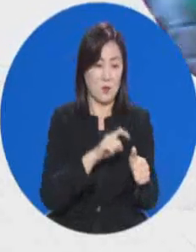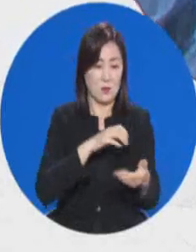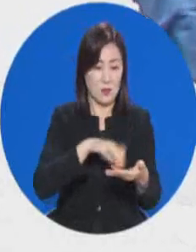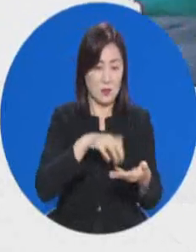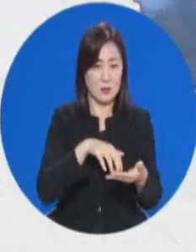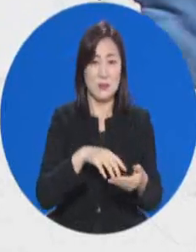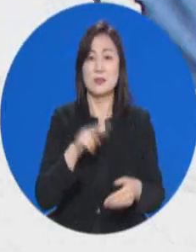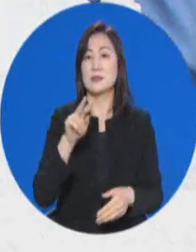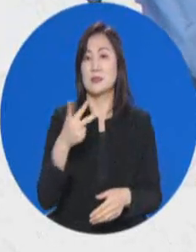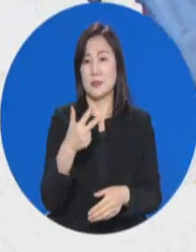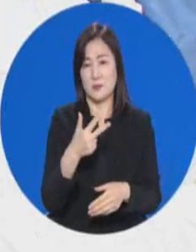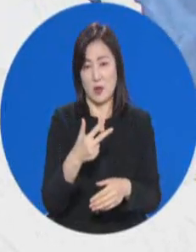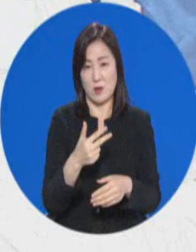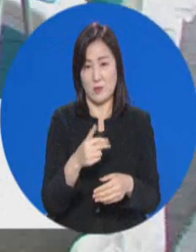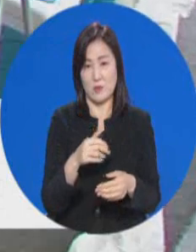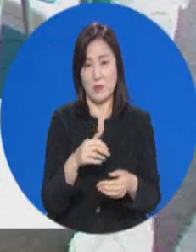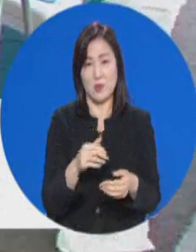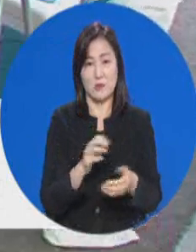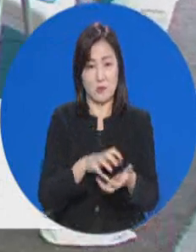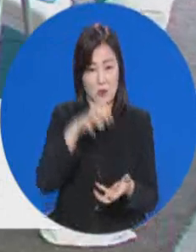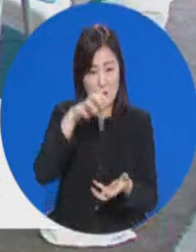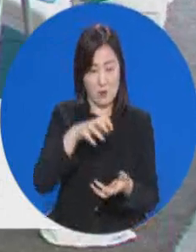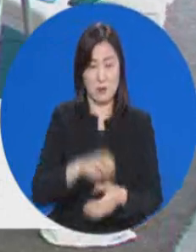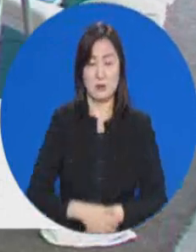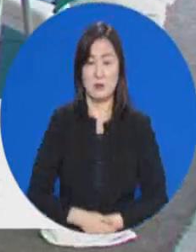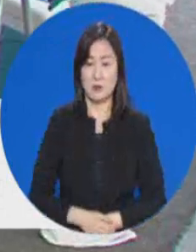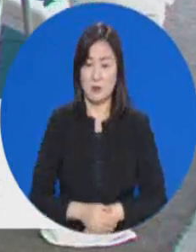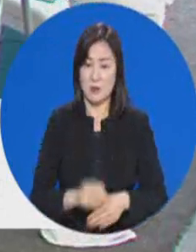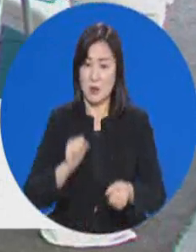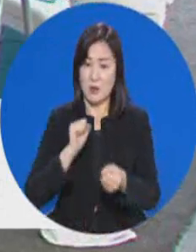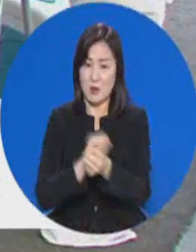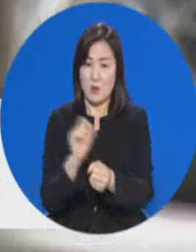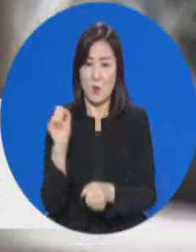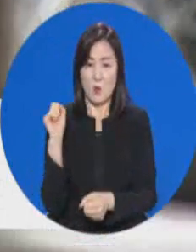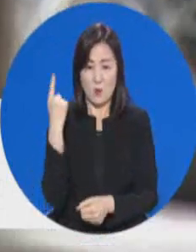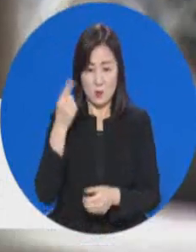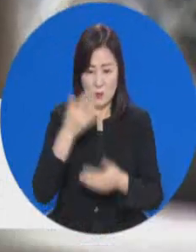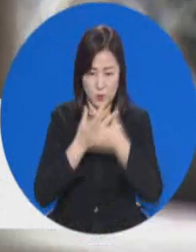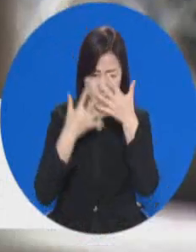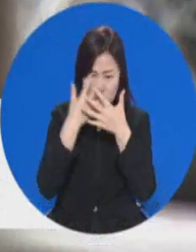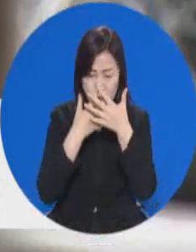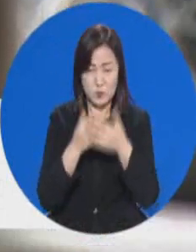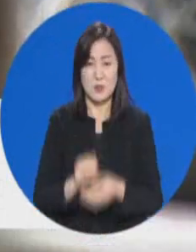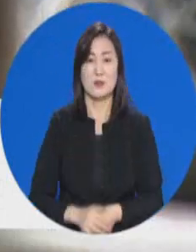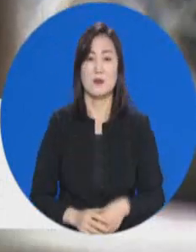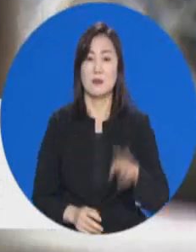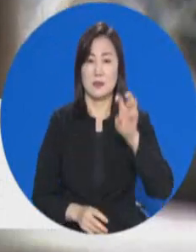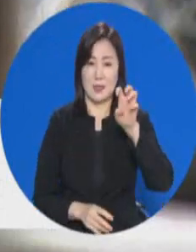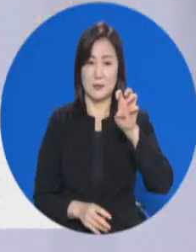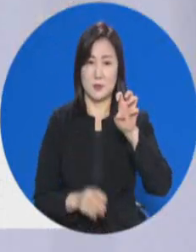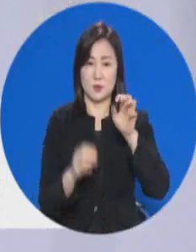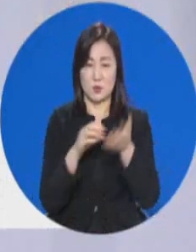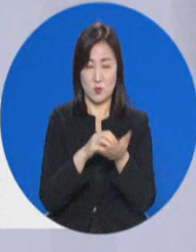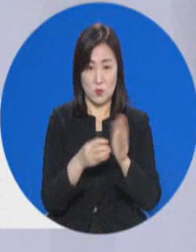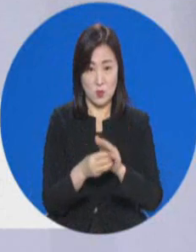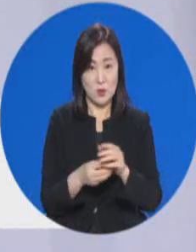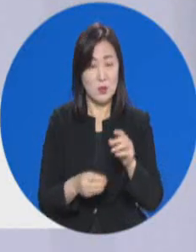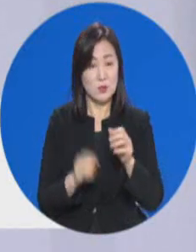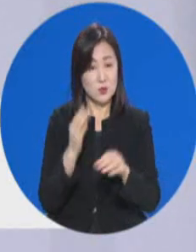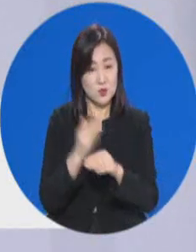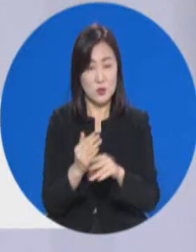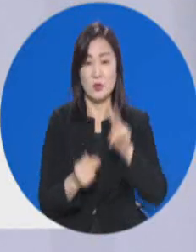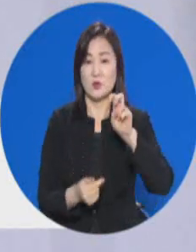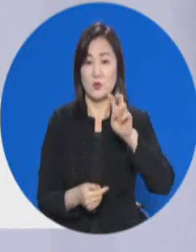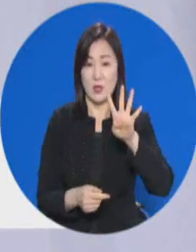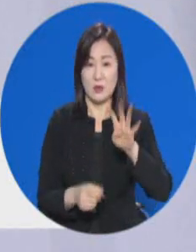확진자가 모두 762명. 이 가운데 감염 경로를 알 수 없는 경우는 40건에 이르고 있습니다. 그리고 24건은